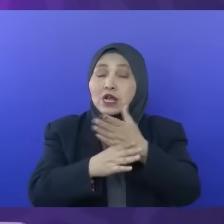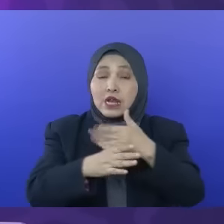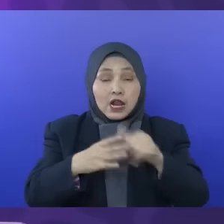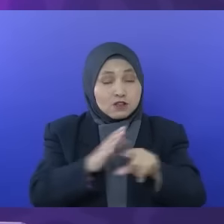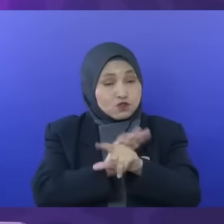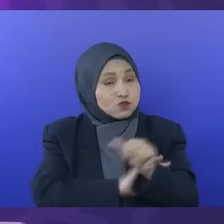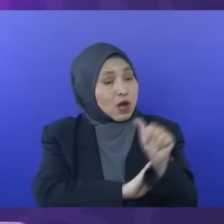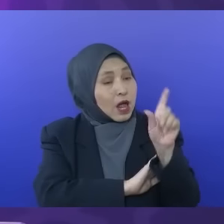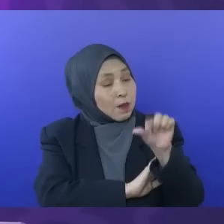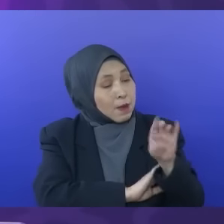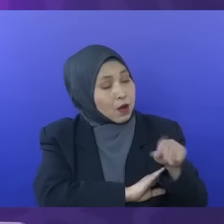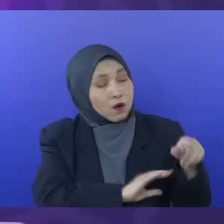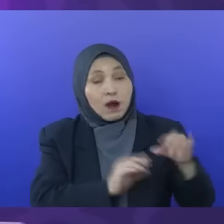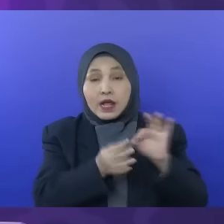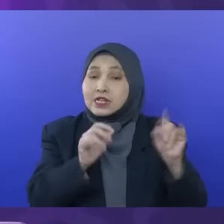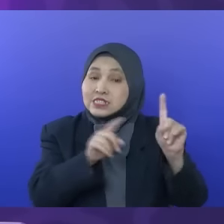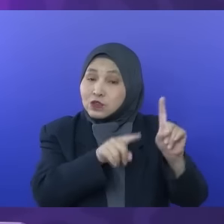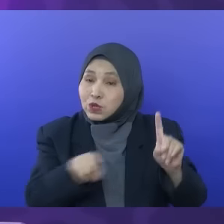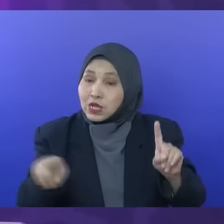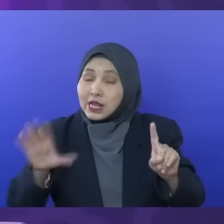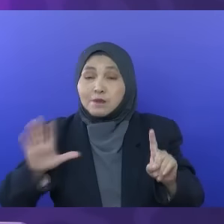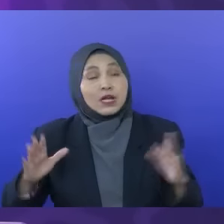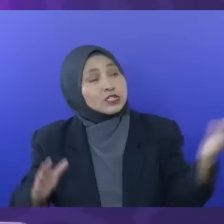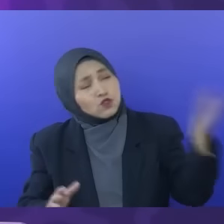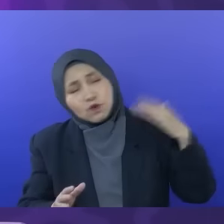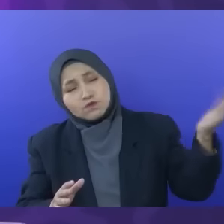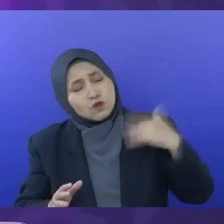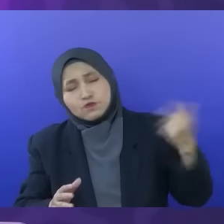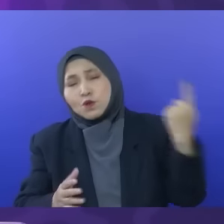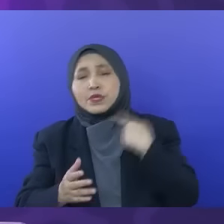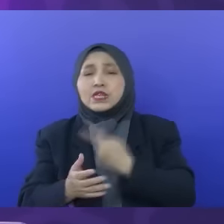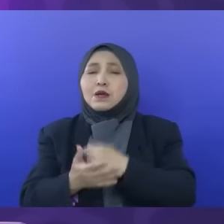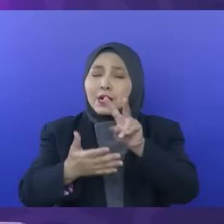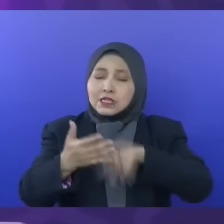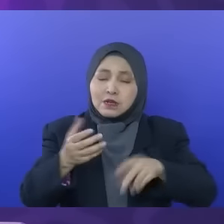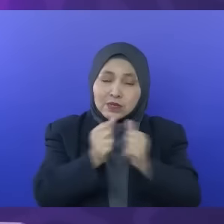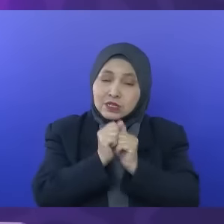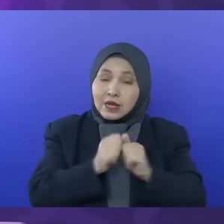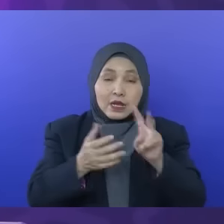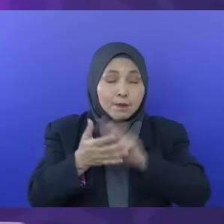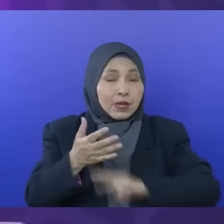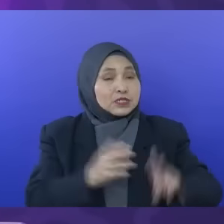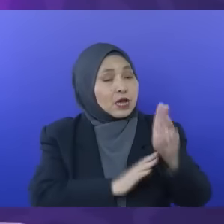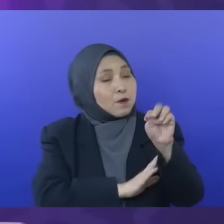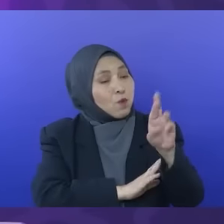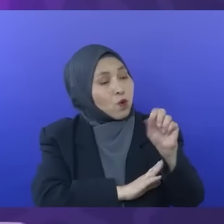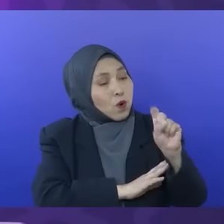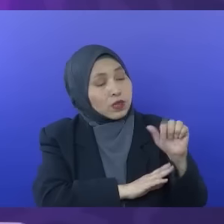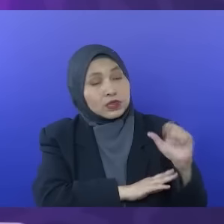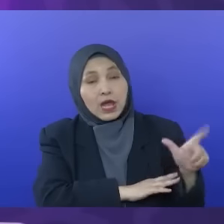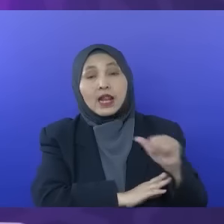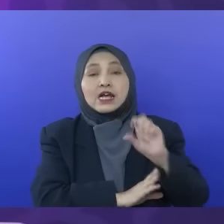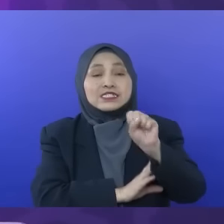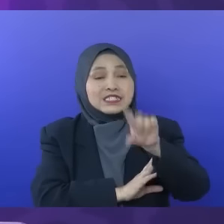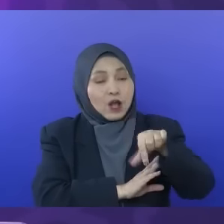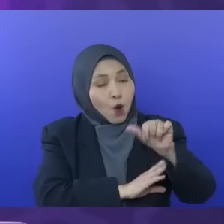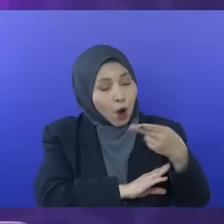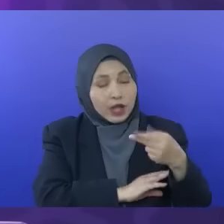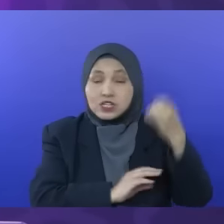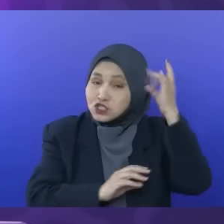al-baqarah ayat 1 hingga 5 jam kita baca sama-sama dengan bacaan Murottal Fika Insya